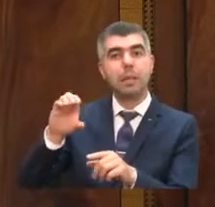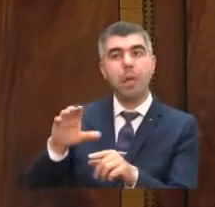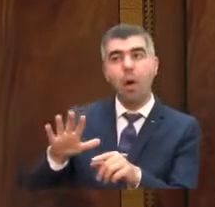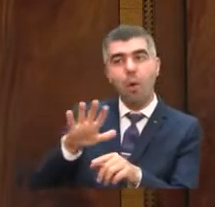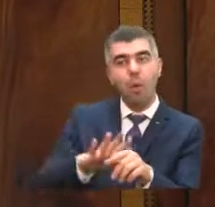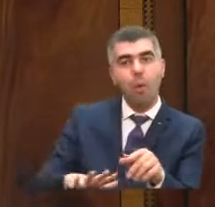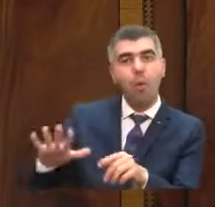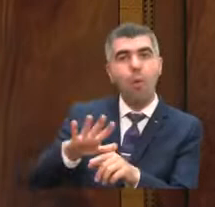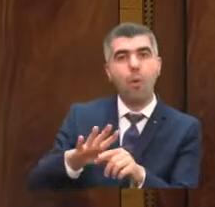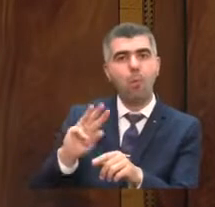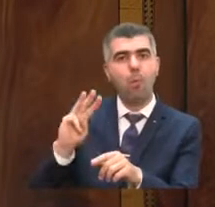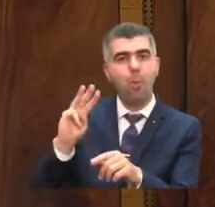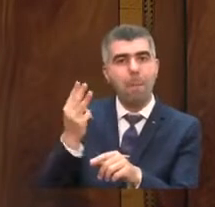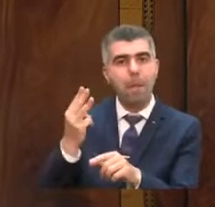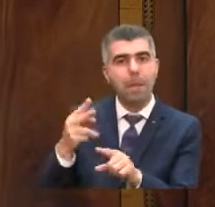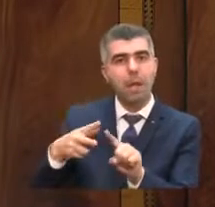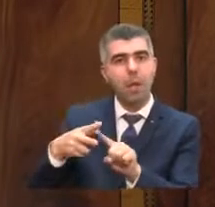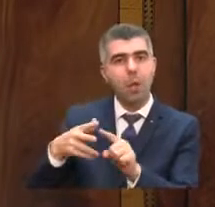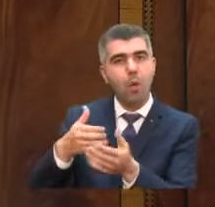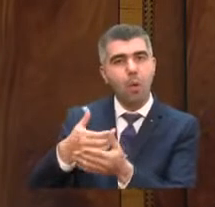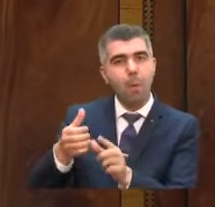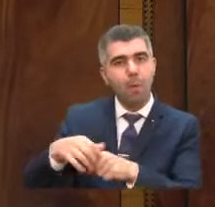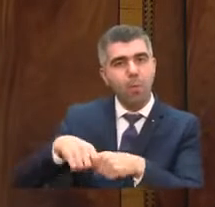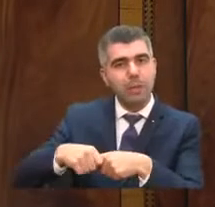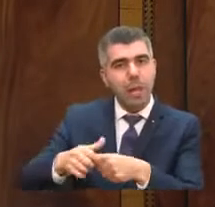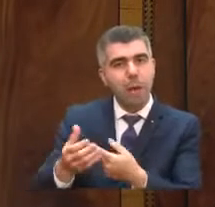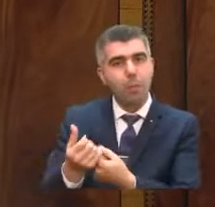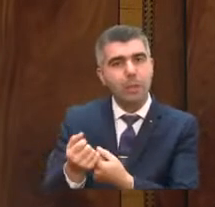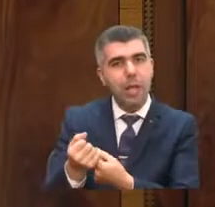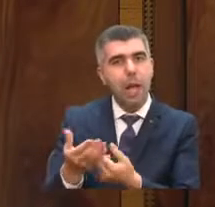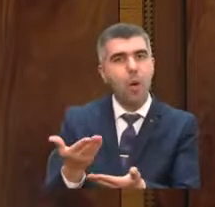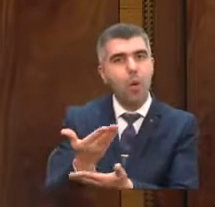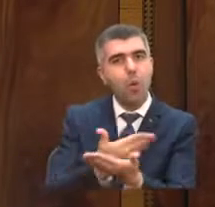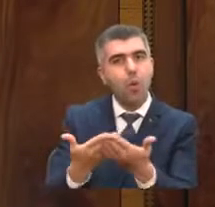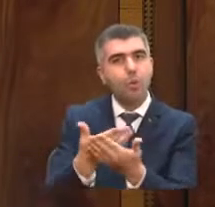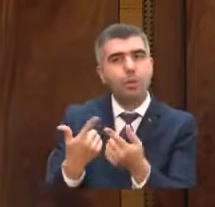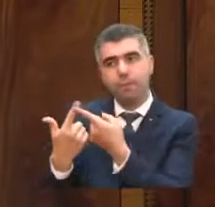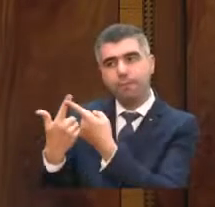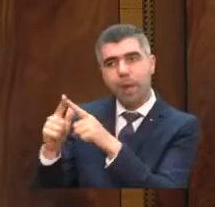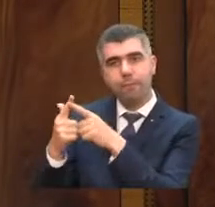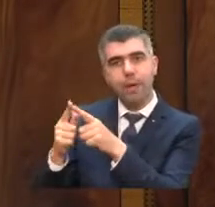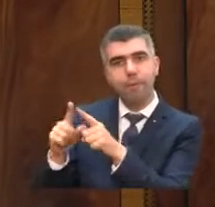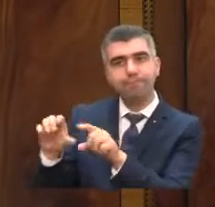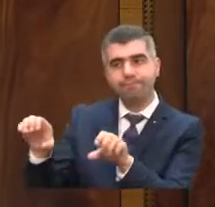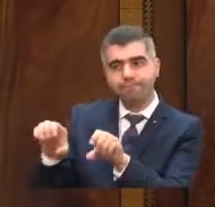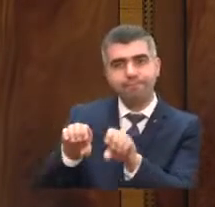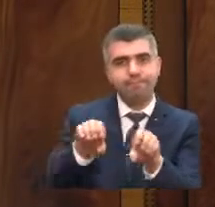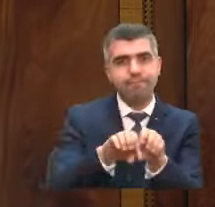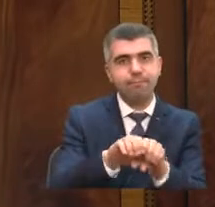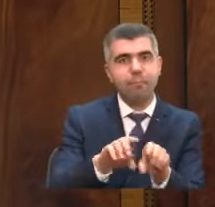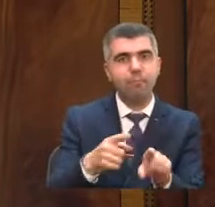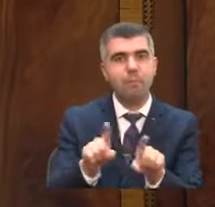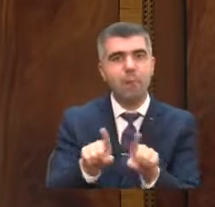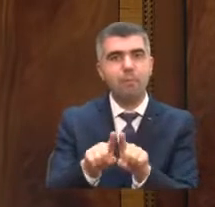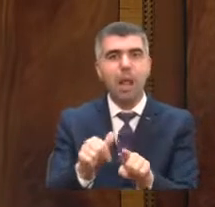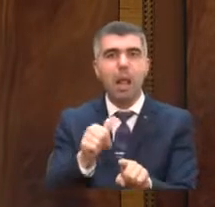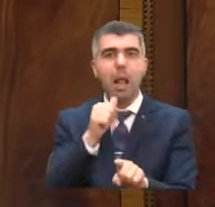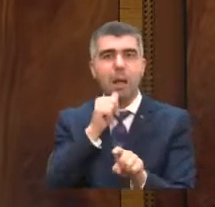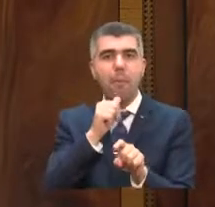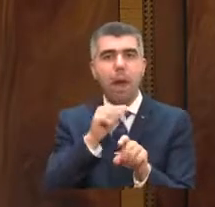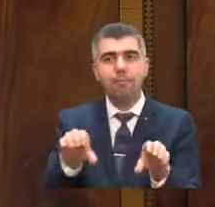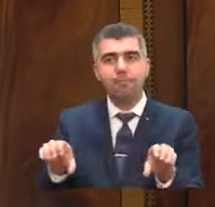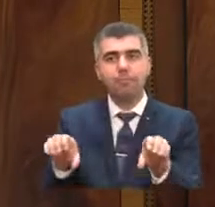غيخلينا بطبيعة الحال تعتمد أكثر على الشاوية بورقراق، تحسين دراسة الربط تحين بعد دراسة الربط المائي بين